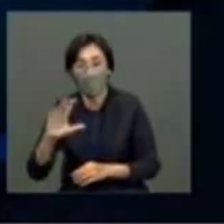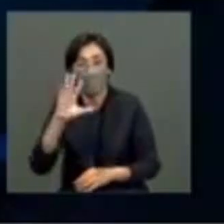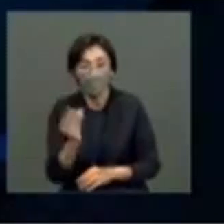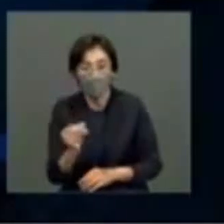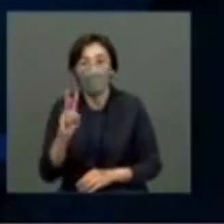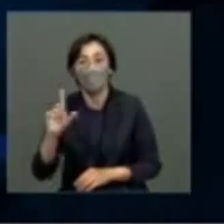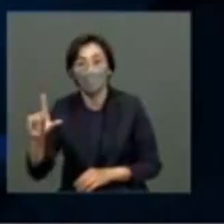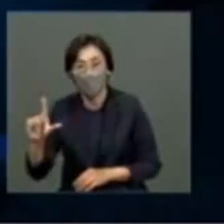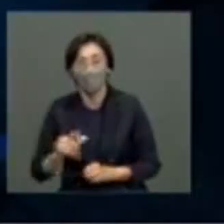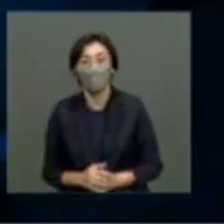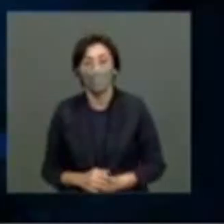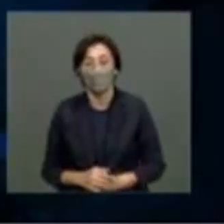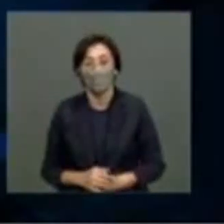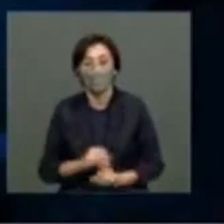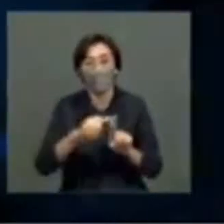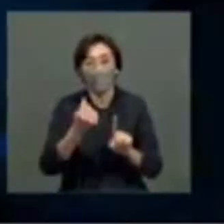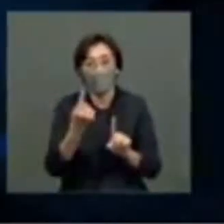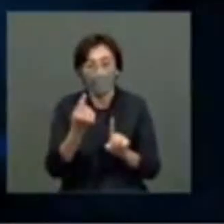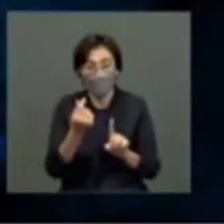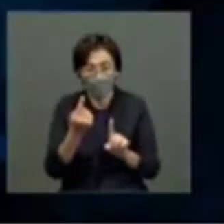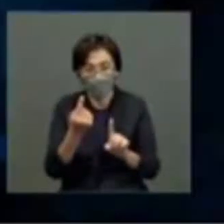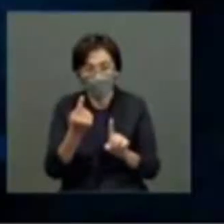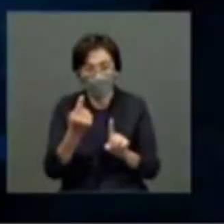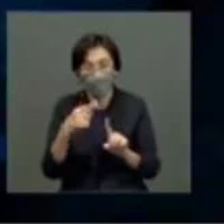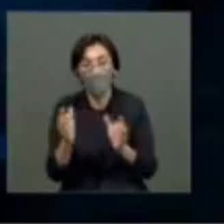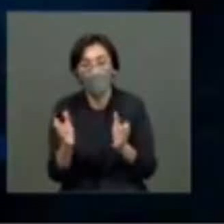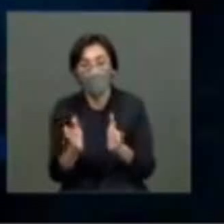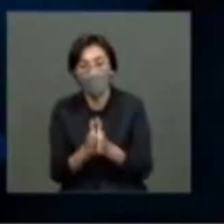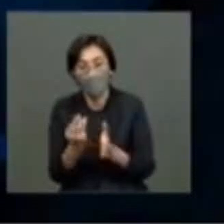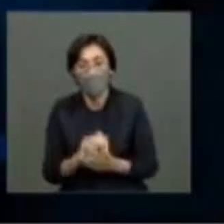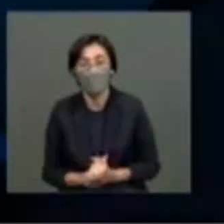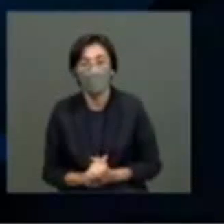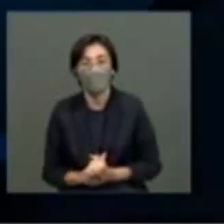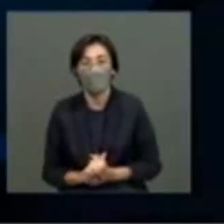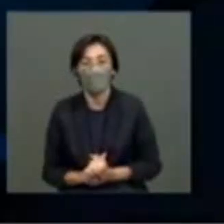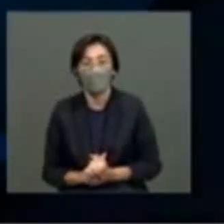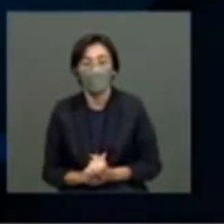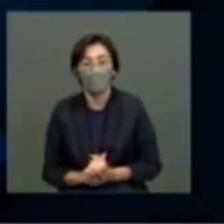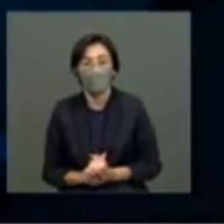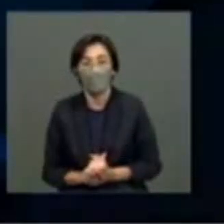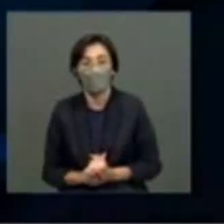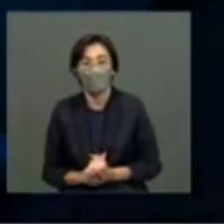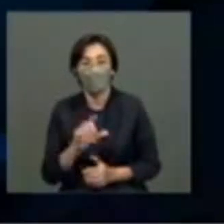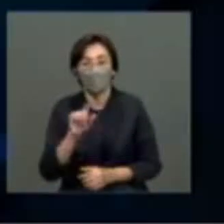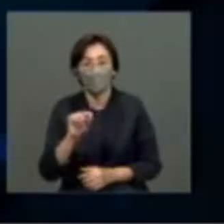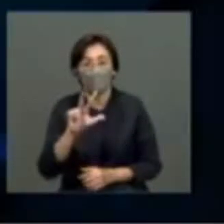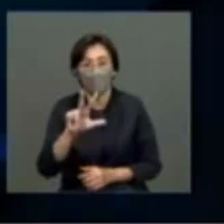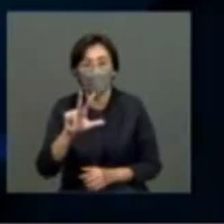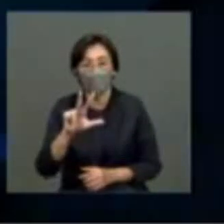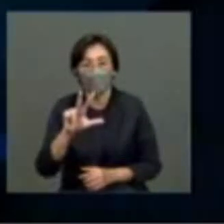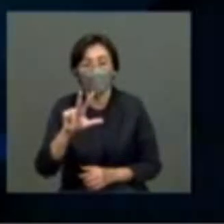ยี่ห้อนั้นแหละสั่งซื้ออะไรก็ได้อ้ะอื่นก็ไม่คิดไม่ใช้ที่อื่นก็ไม่เอาแล้วไง